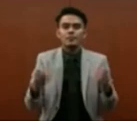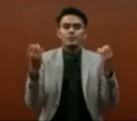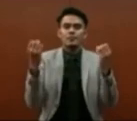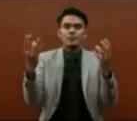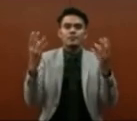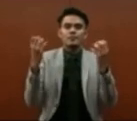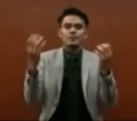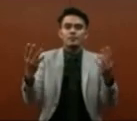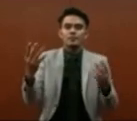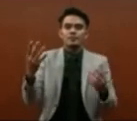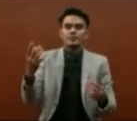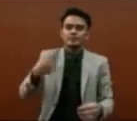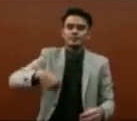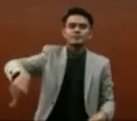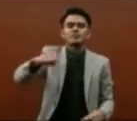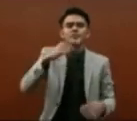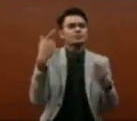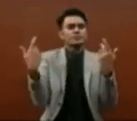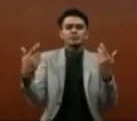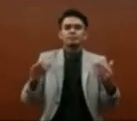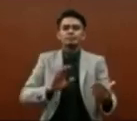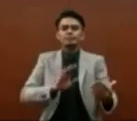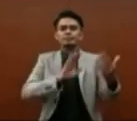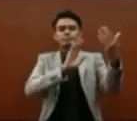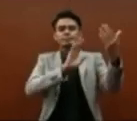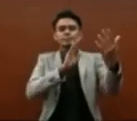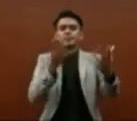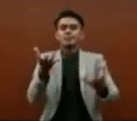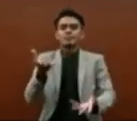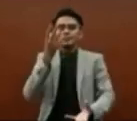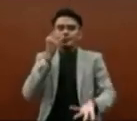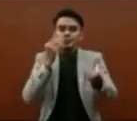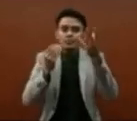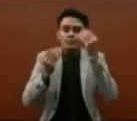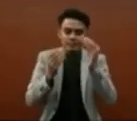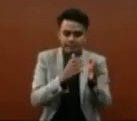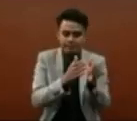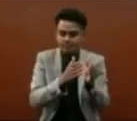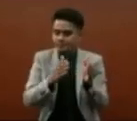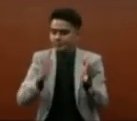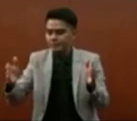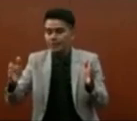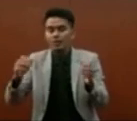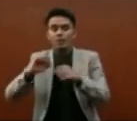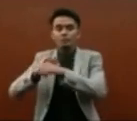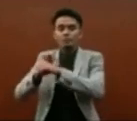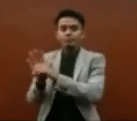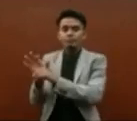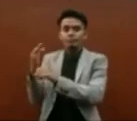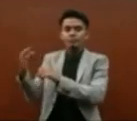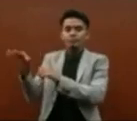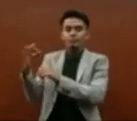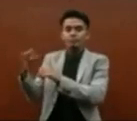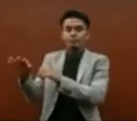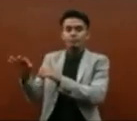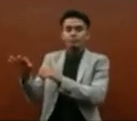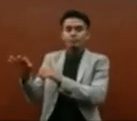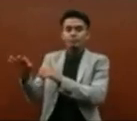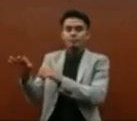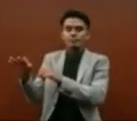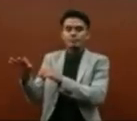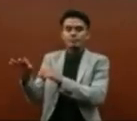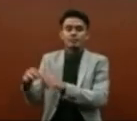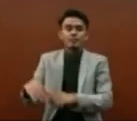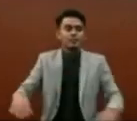yang kita semua telah lalui dan pelajari sepanjang tempoh pandemic komik 19 selain